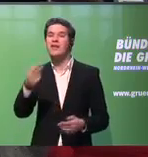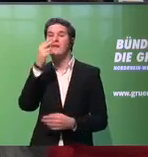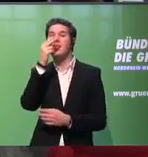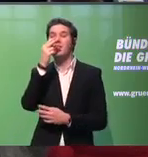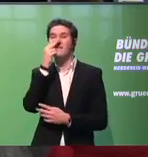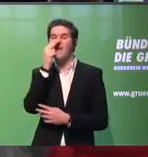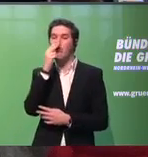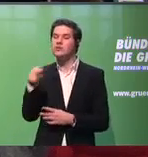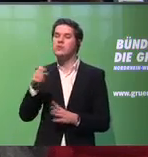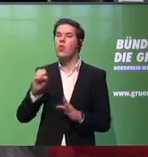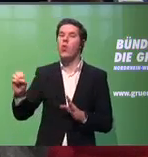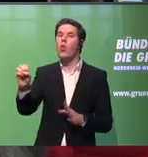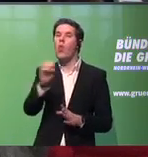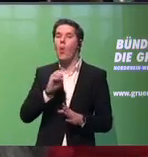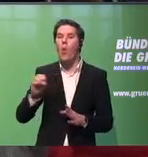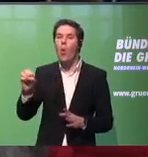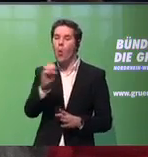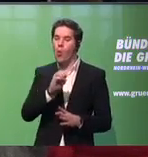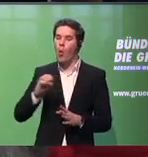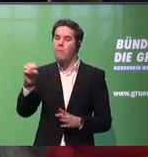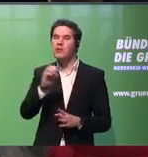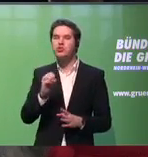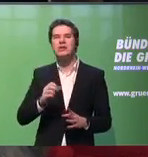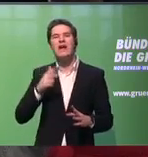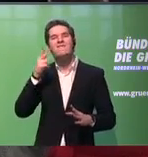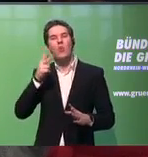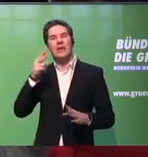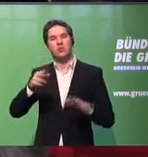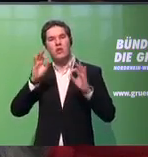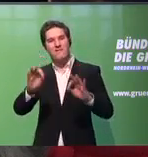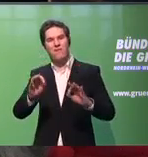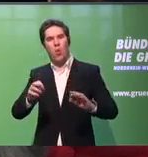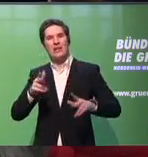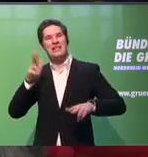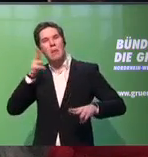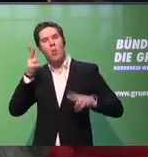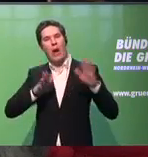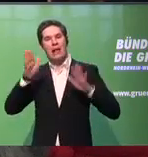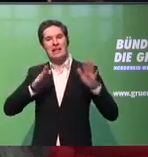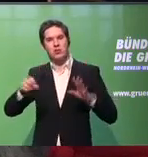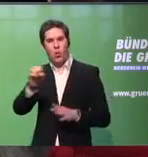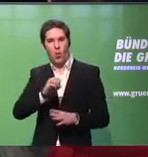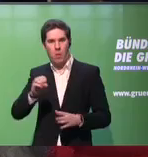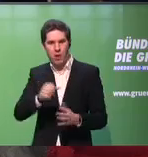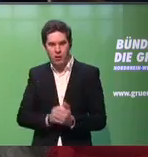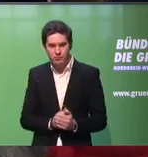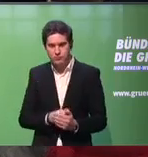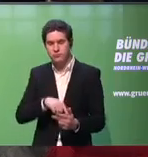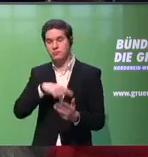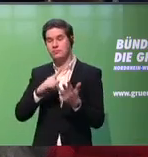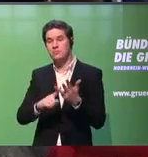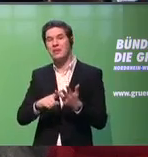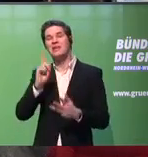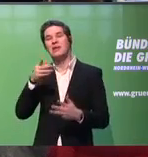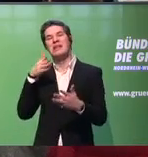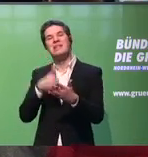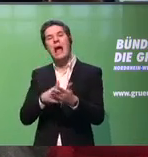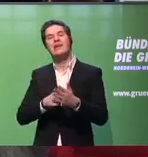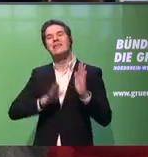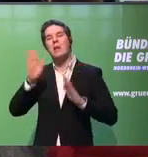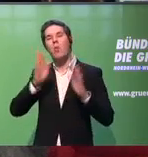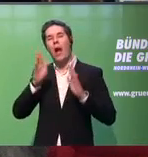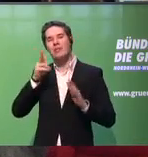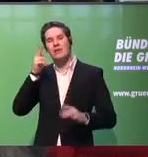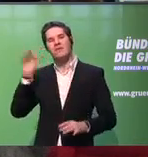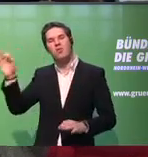aus mit einer europäischen Föderation für die Demokratie in Europa? Wie wichtig ist für dich das Thema direkte Demokratie? Am